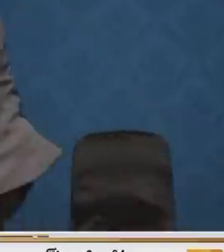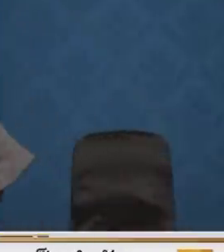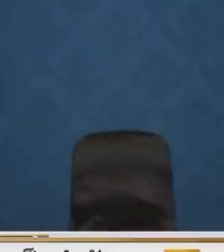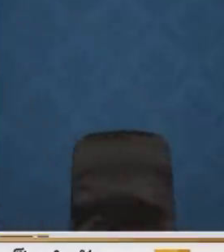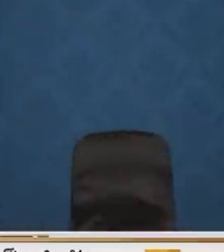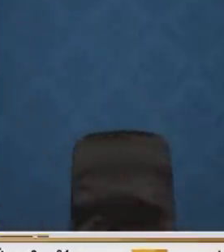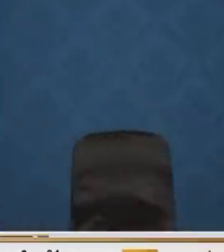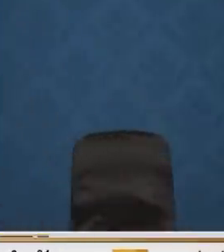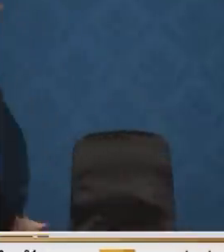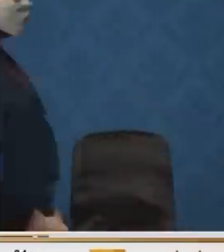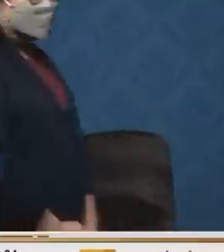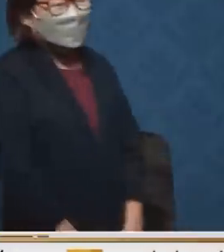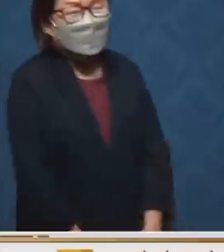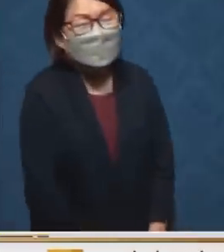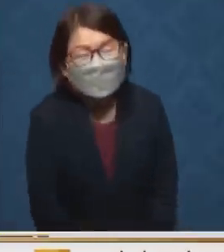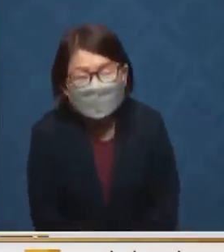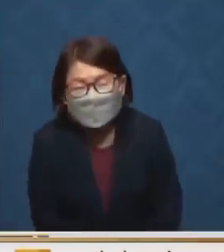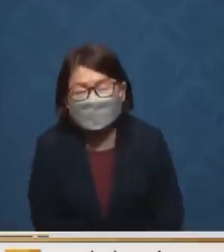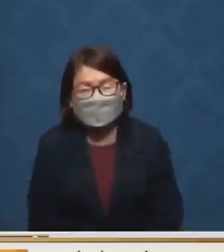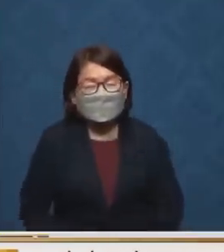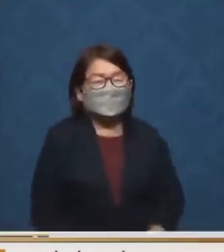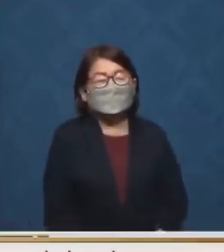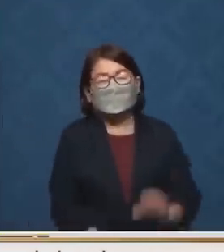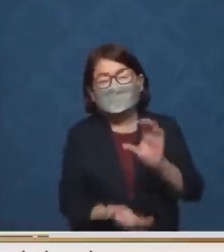้าแต่ดูถาทางลูกน้องท่านจะร้อนเงิน